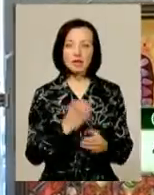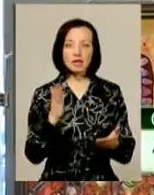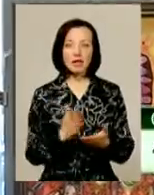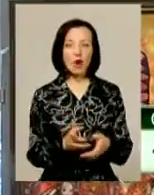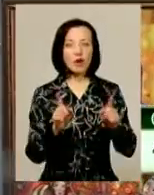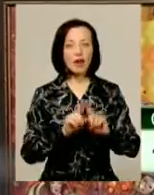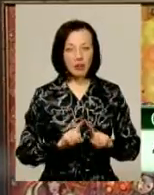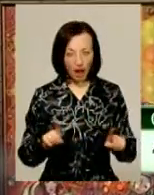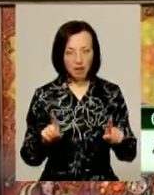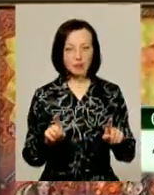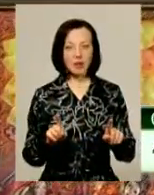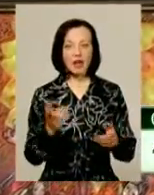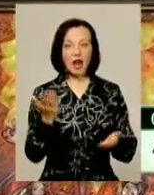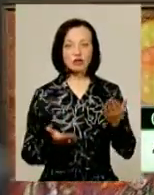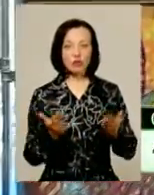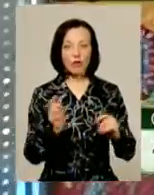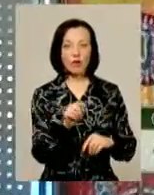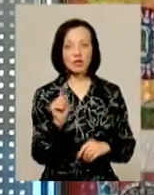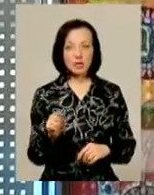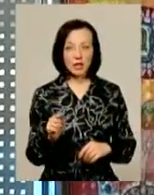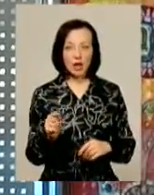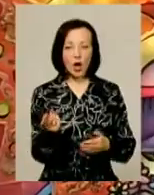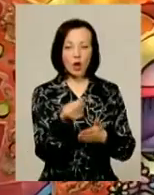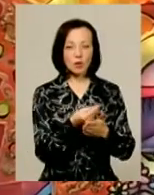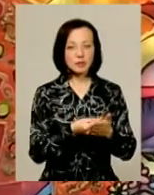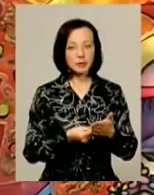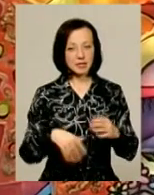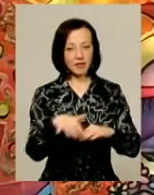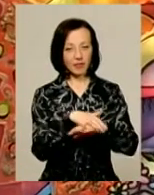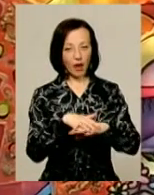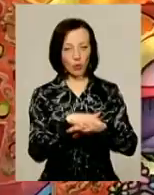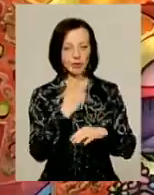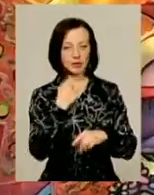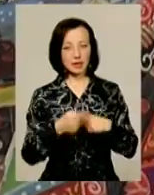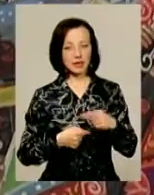досить оригінальними, особливо якщо вони розписані в народних